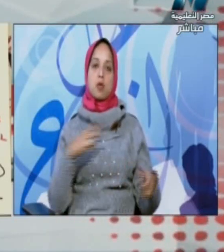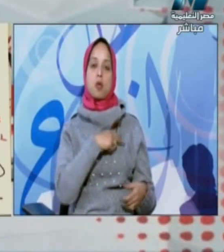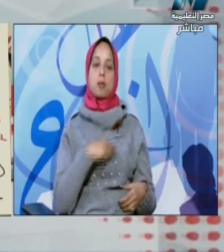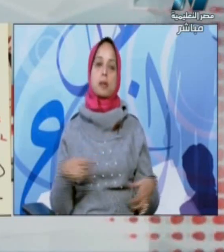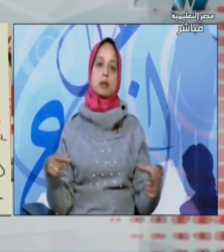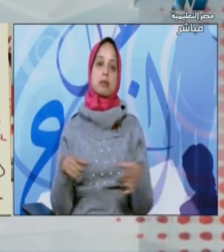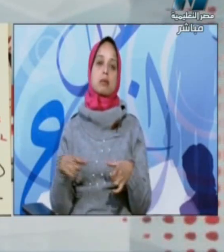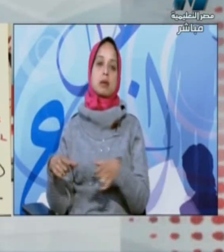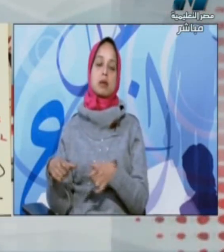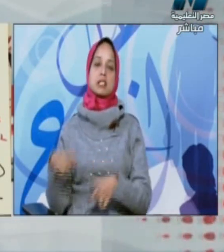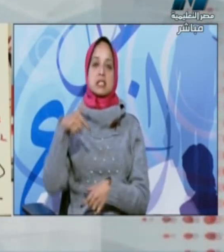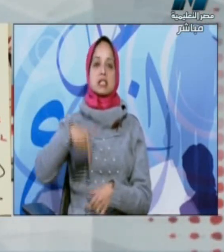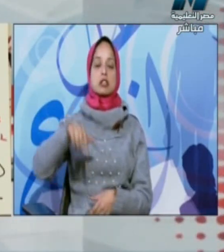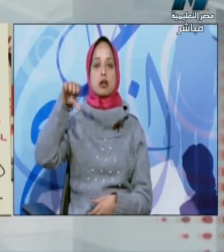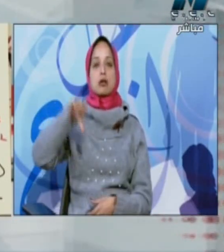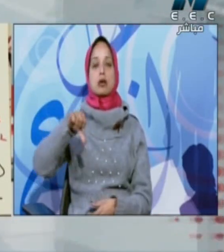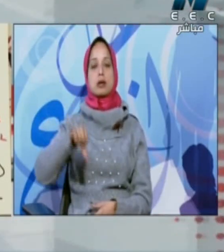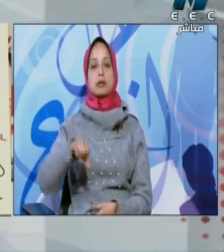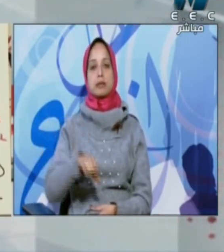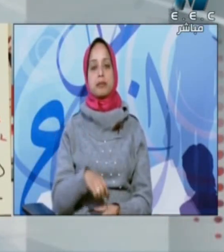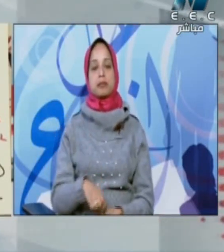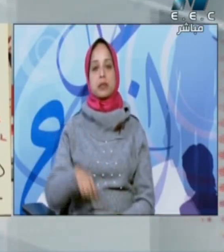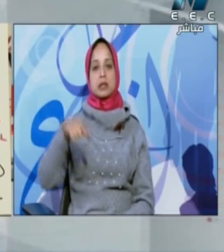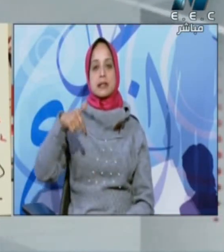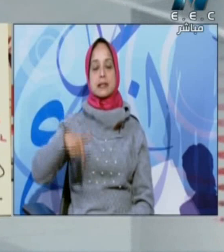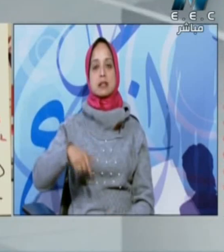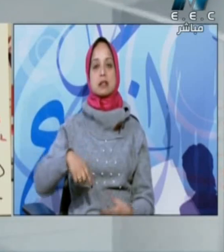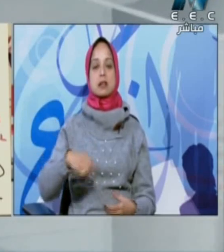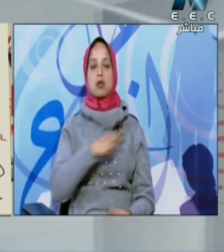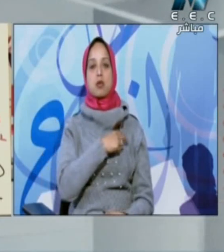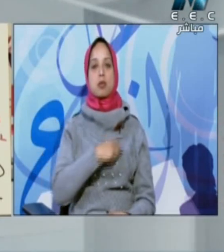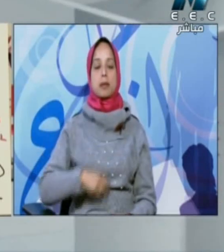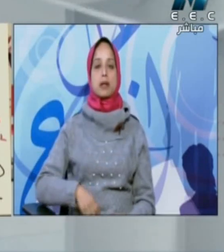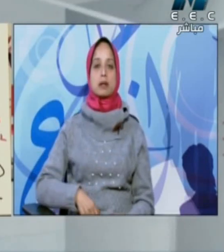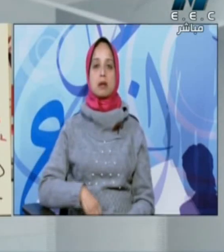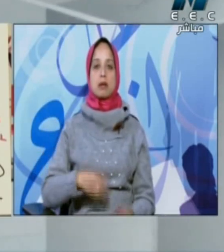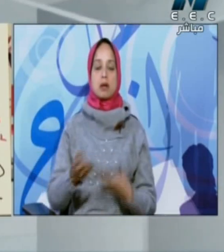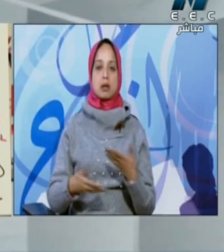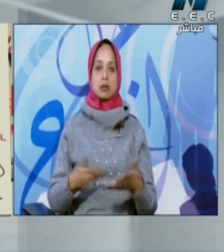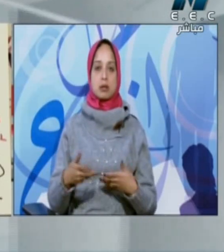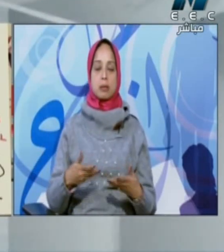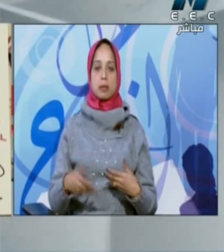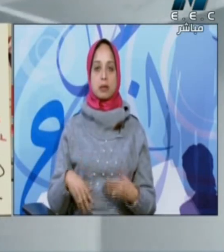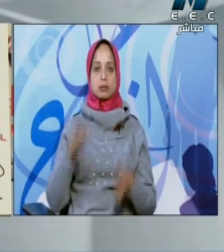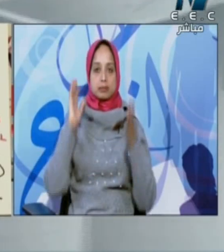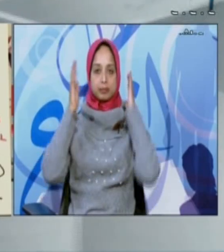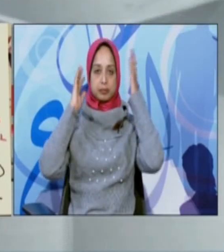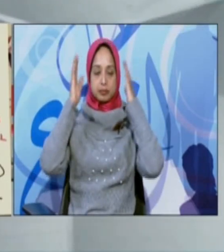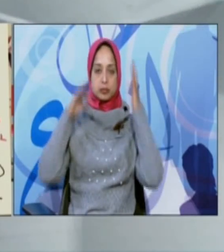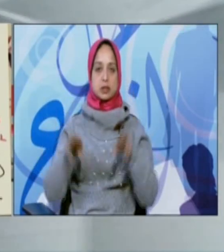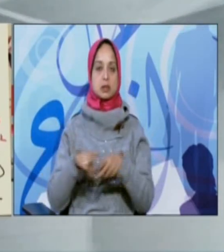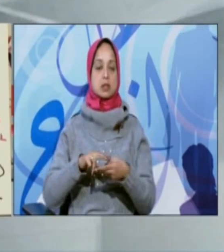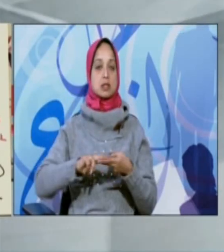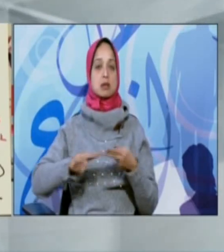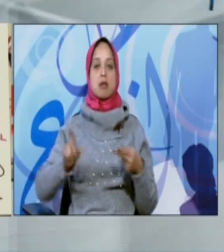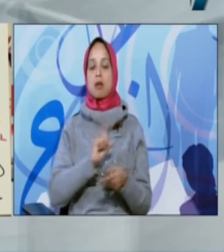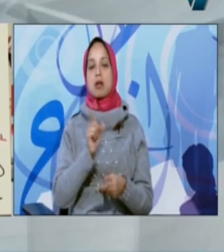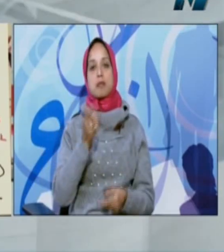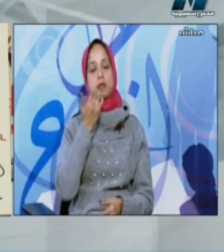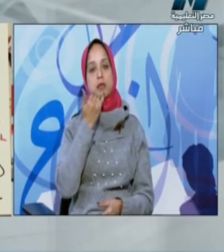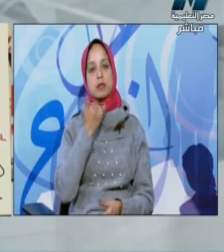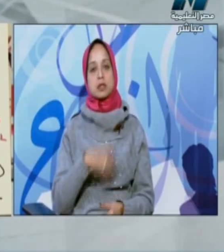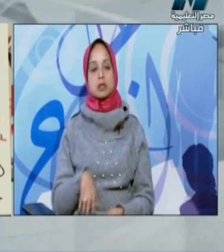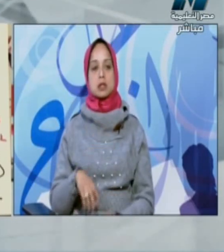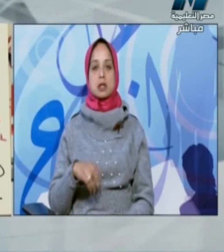ايه وحشين جدا، عهود الحكومات السته دي اضطرابات وعدم استقرار، اتقتل كام؟ ان احمد ماهر والنقراشي اتنين رؤساء وزارات اتقتلوا